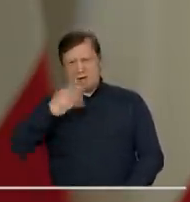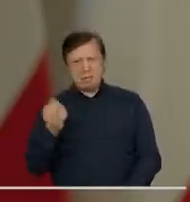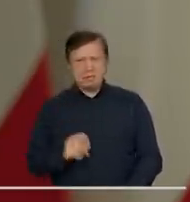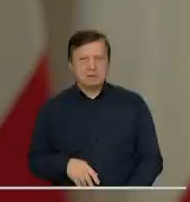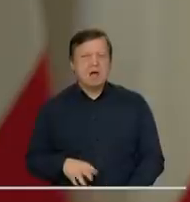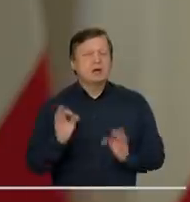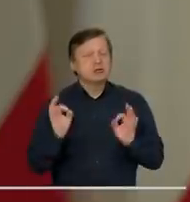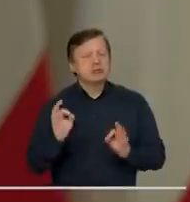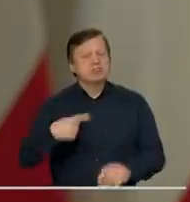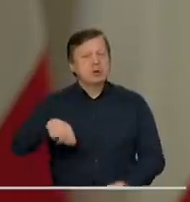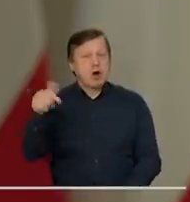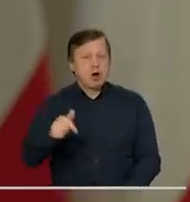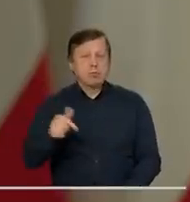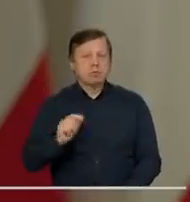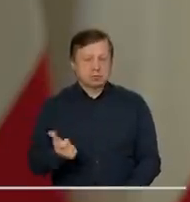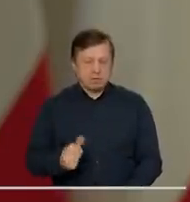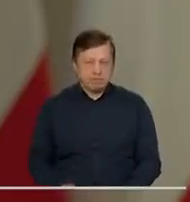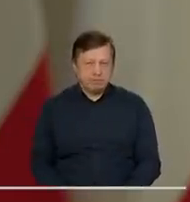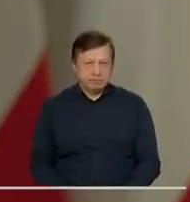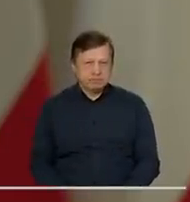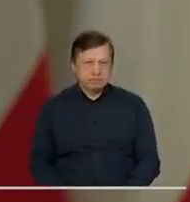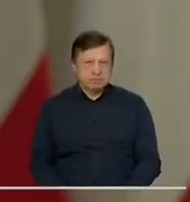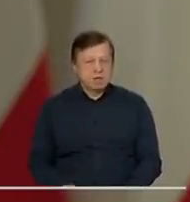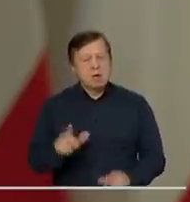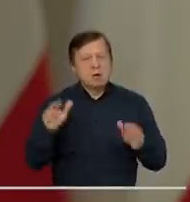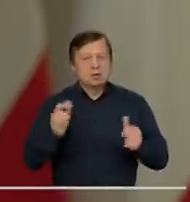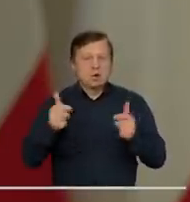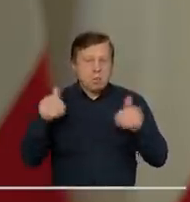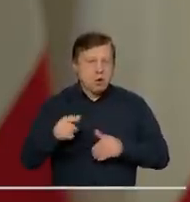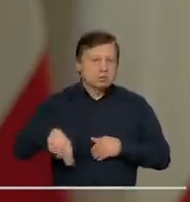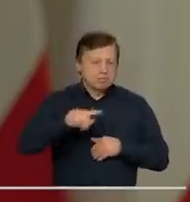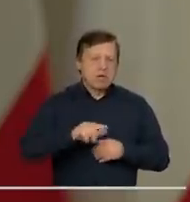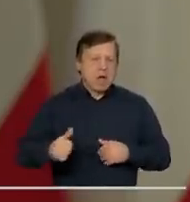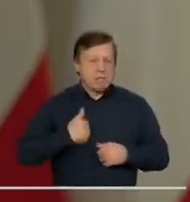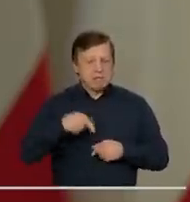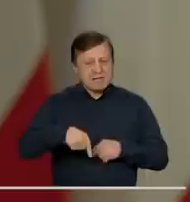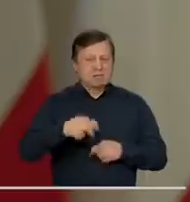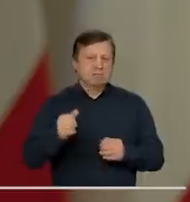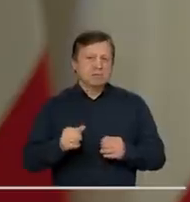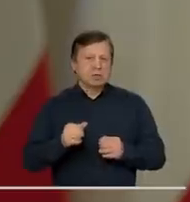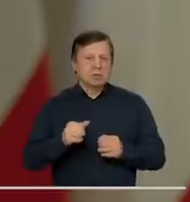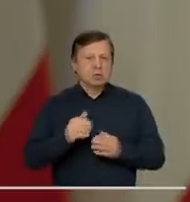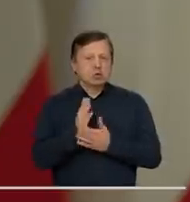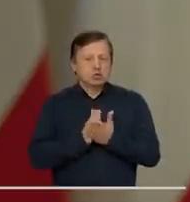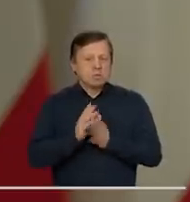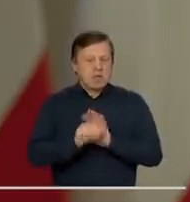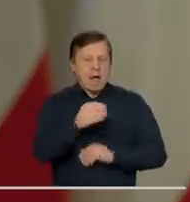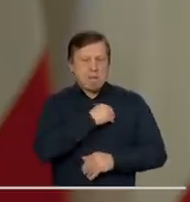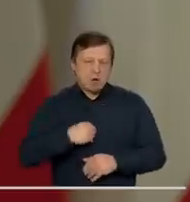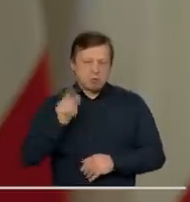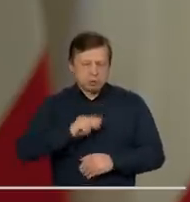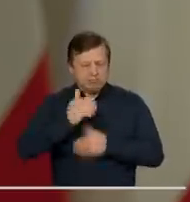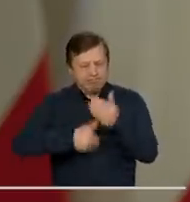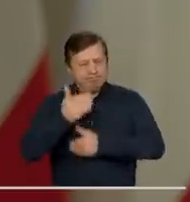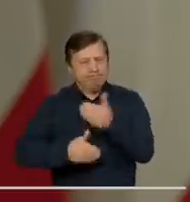Dziś naszym obowiązkiem jest robić wszystko, by na miarę swoich możliwości sprostać wyzwaniom, jakie stawia przed nami służba ojczyźnie.